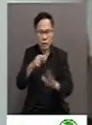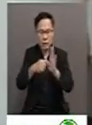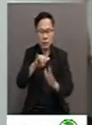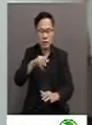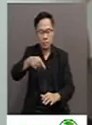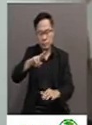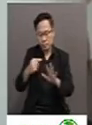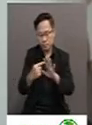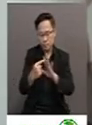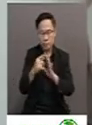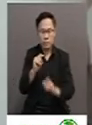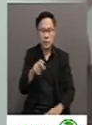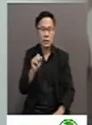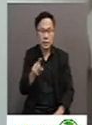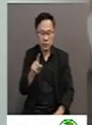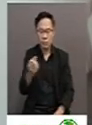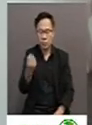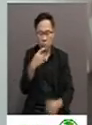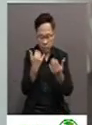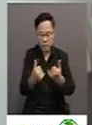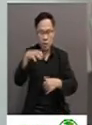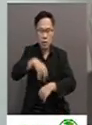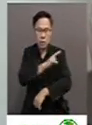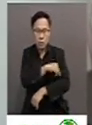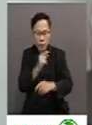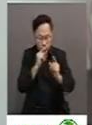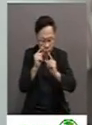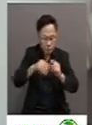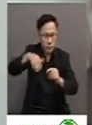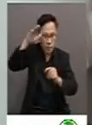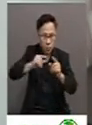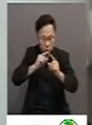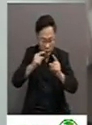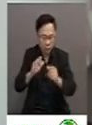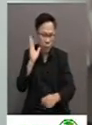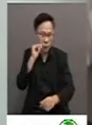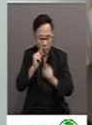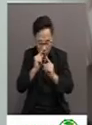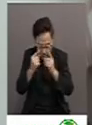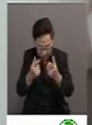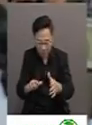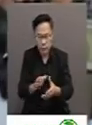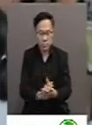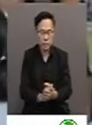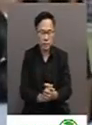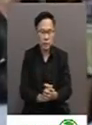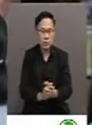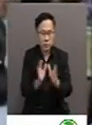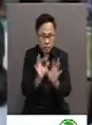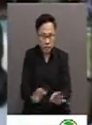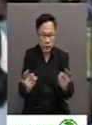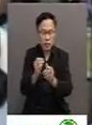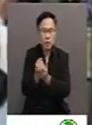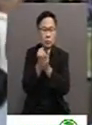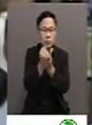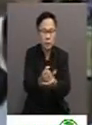ษฐ์เฉิงพนมนะคะก็บอกว่าทางโรงพยาบาลเข้าไปคุยกับญาติรวมถึงพ่อแม่ของผู้เสียชีวิตแล้วโดยเฉพาะเรื่องของการให้